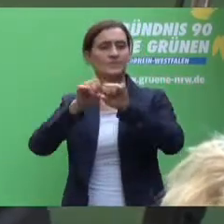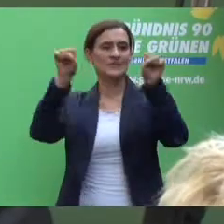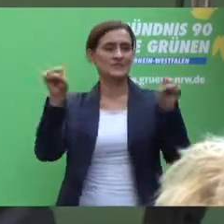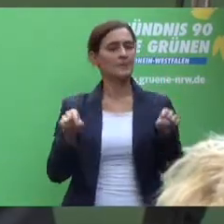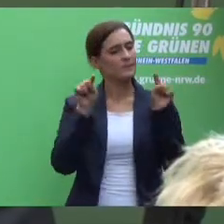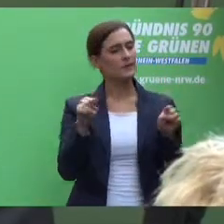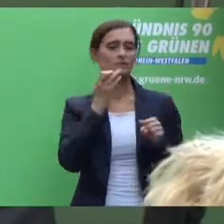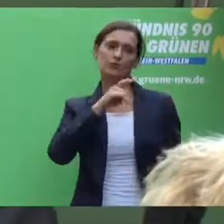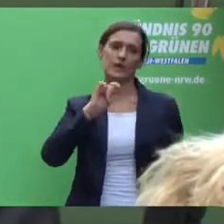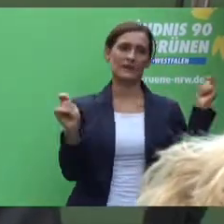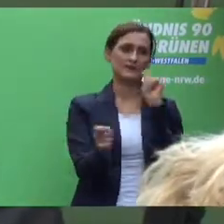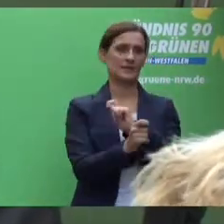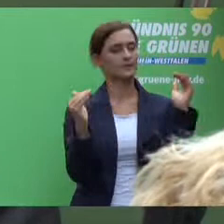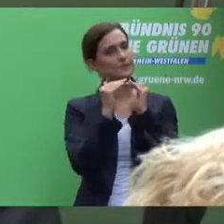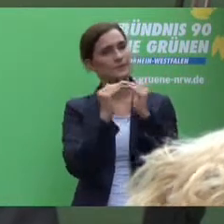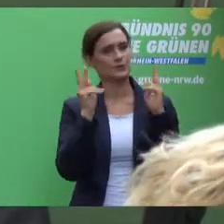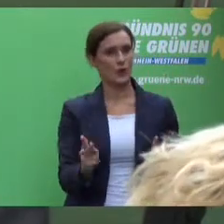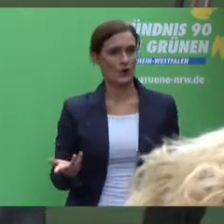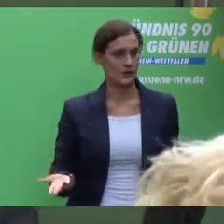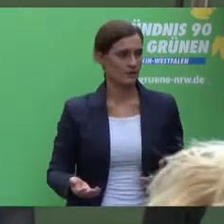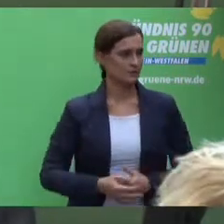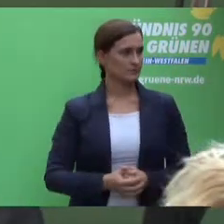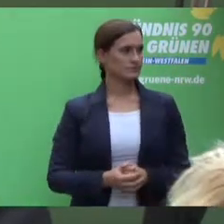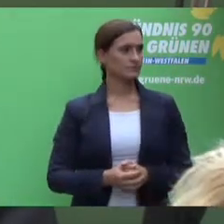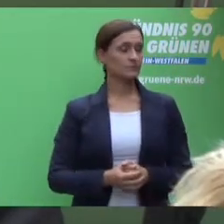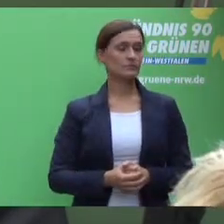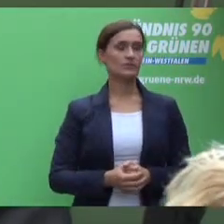ändern. Und